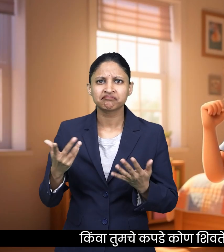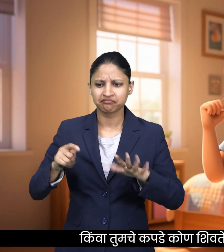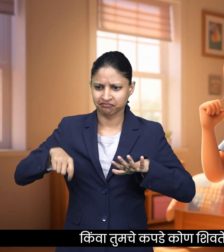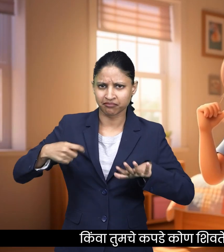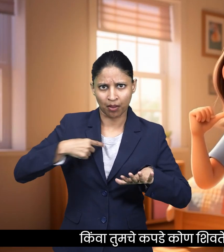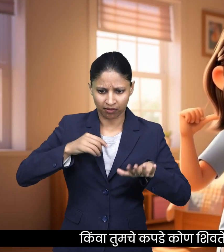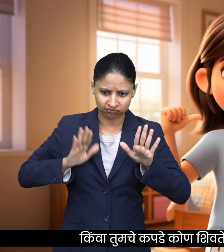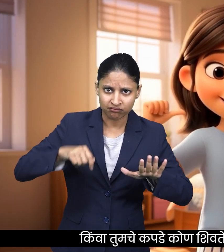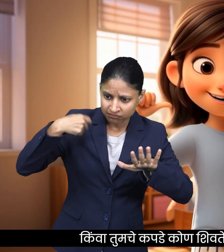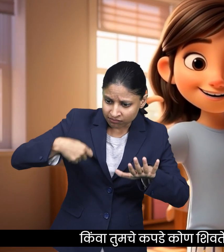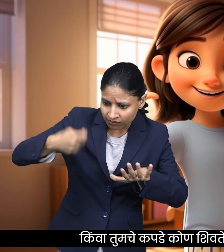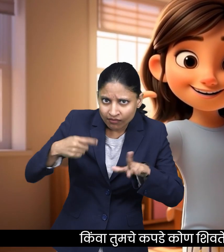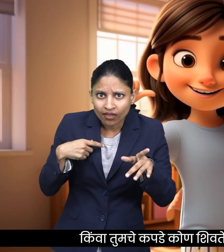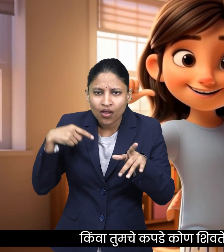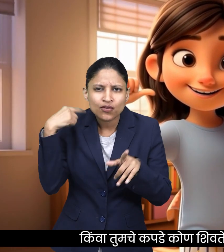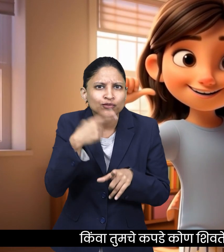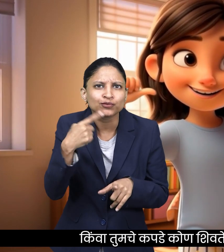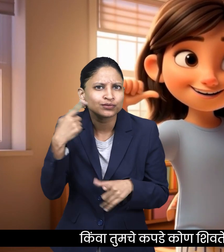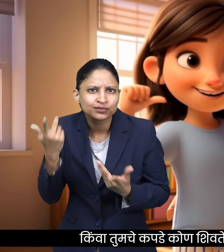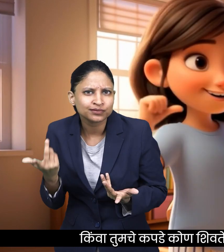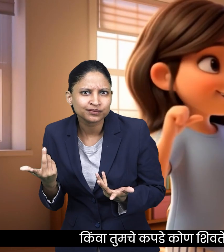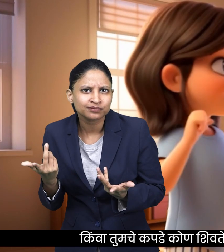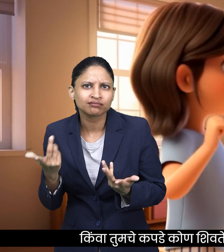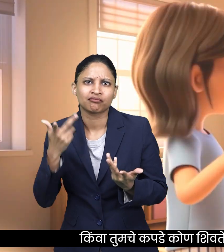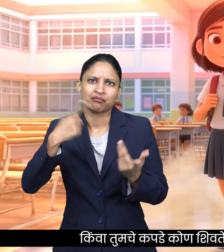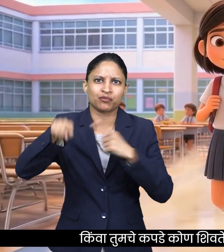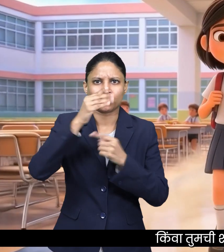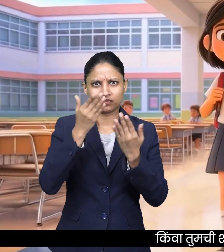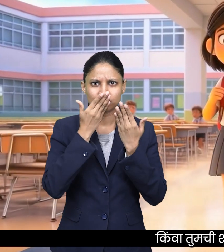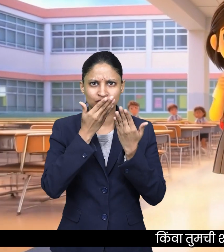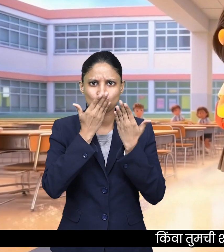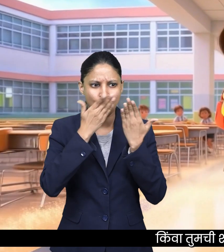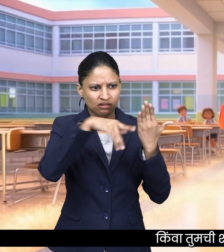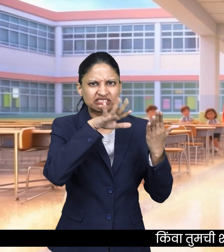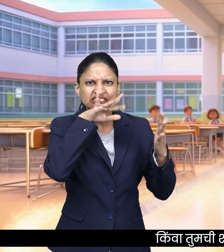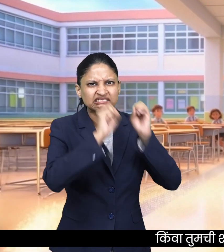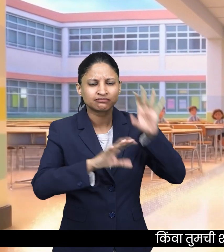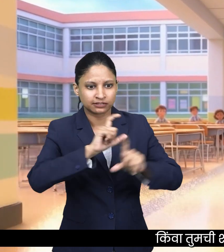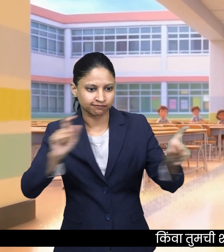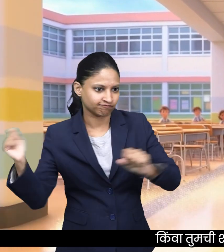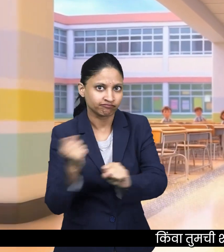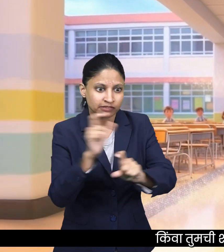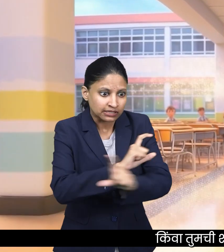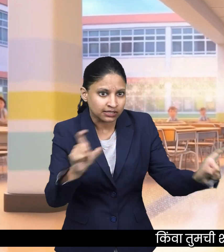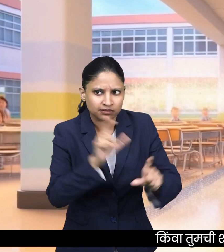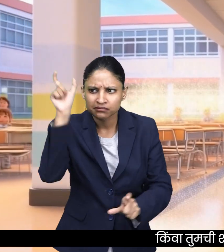किंवा तुमचे कपडे कोण शिवते याचा तुम्ही कधी विचार केला आहे का? किंवा तुमची शाळा कोण स्वच्छ